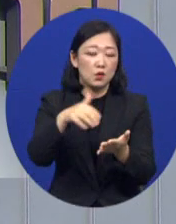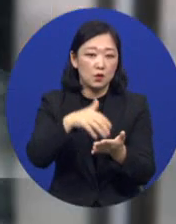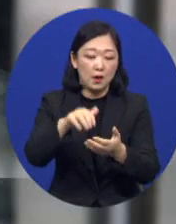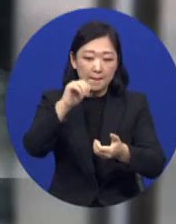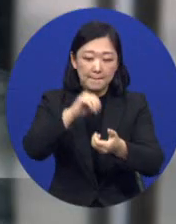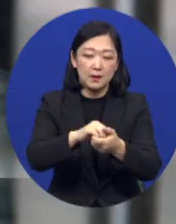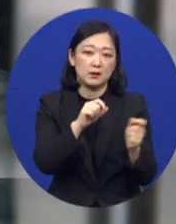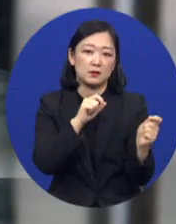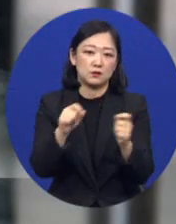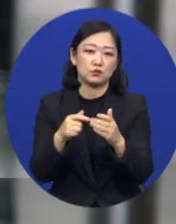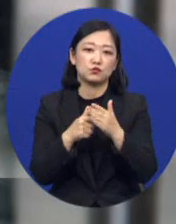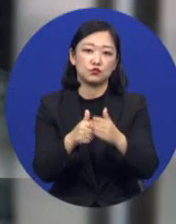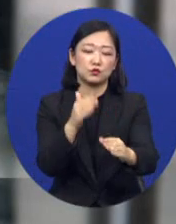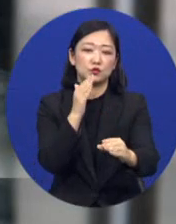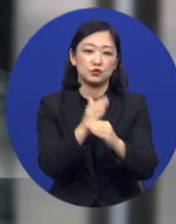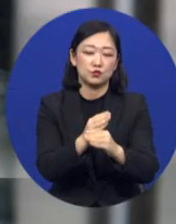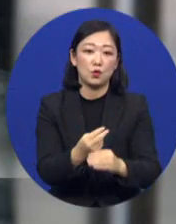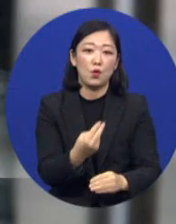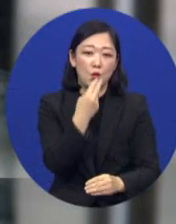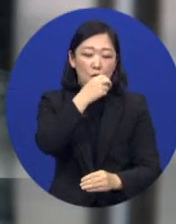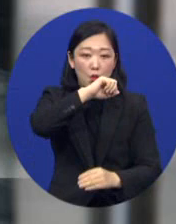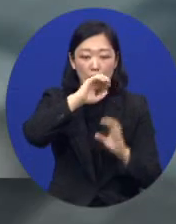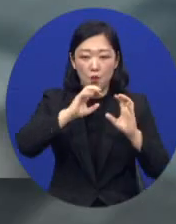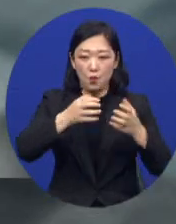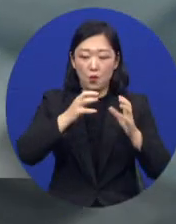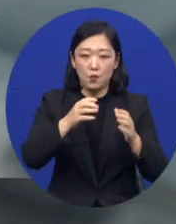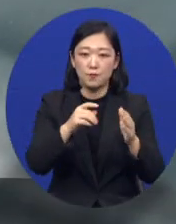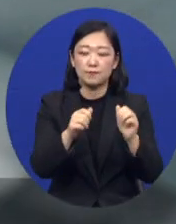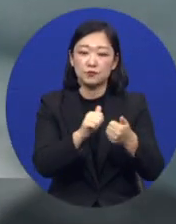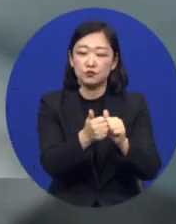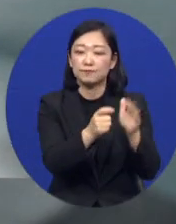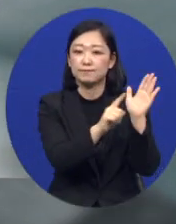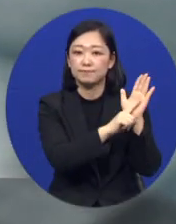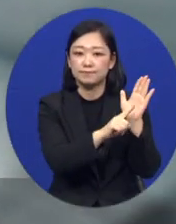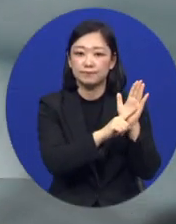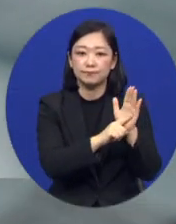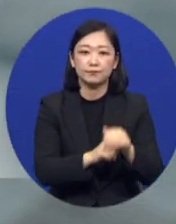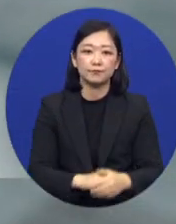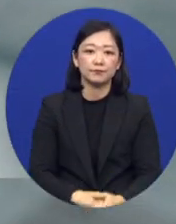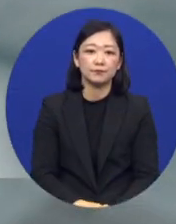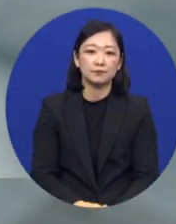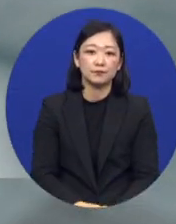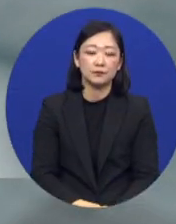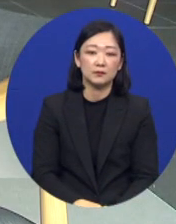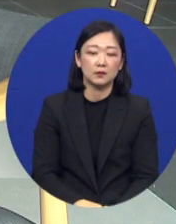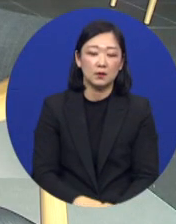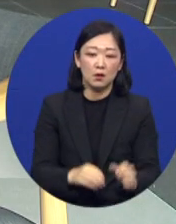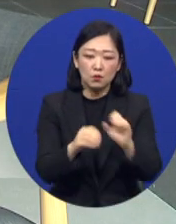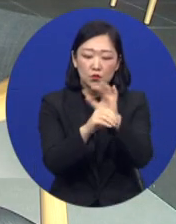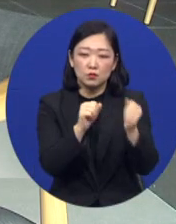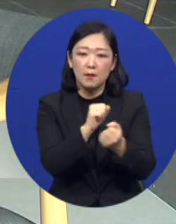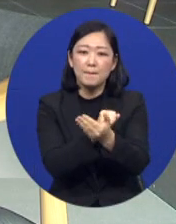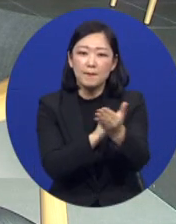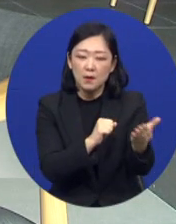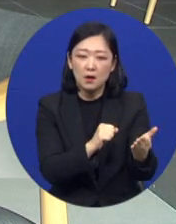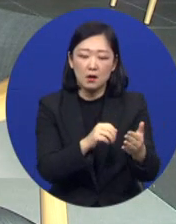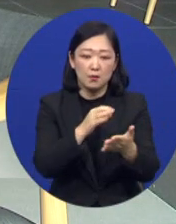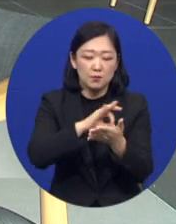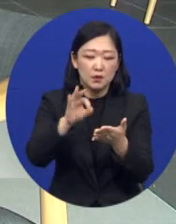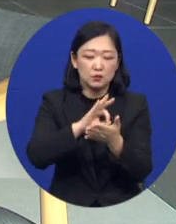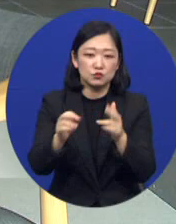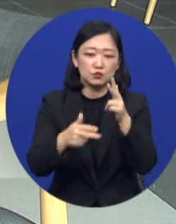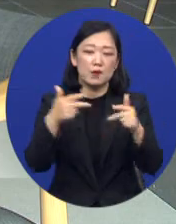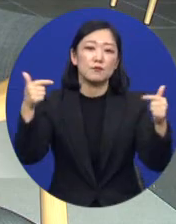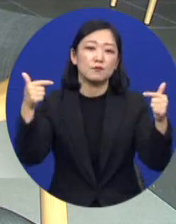만기 연장을 추진 중이라고 홍콩 증시에 공시했습니다. 녹지그룹은 상하이의 코로나19가 확산되면서 매출과